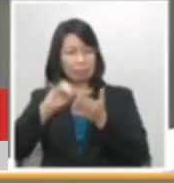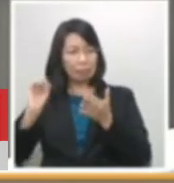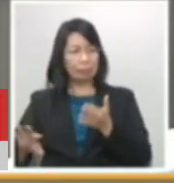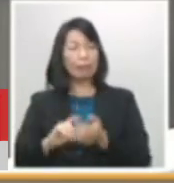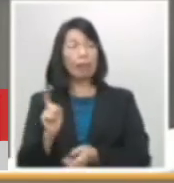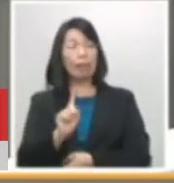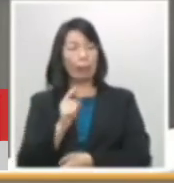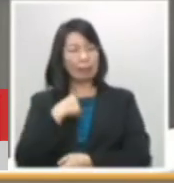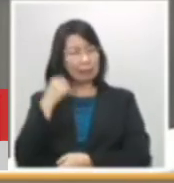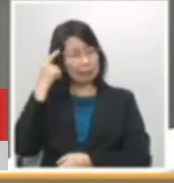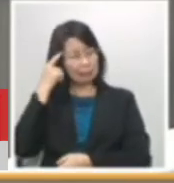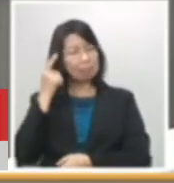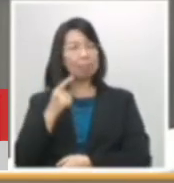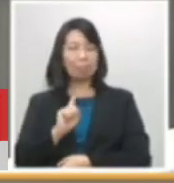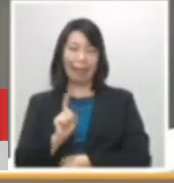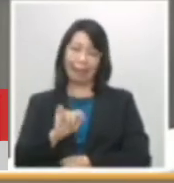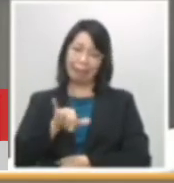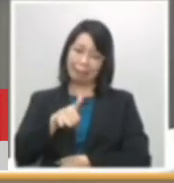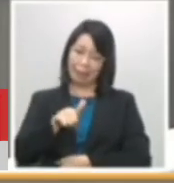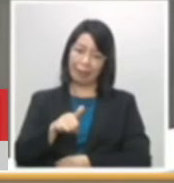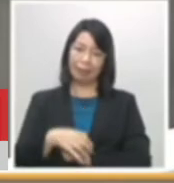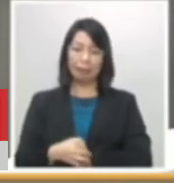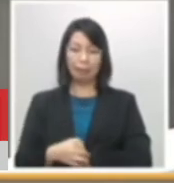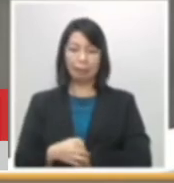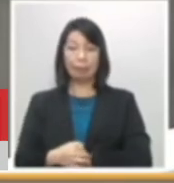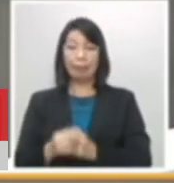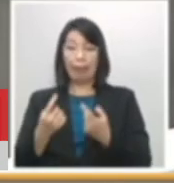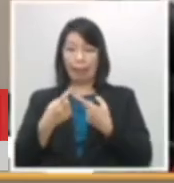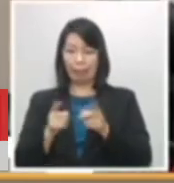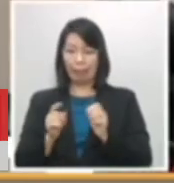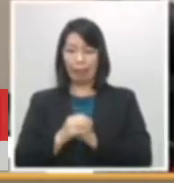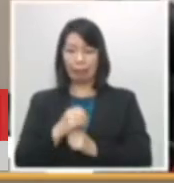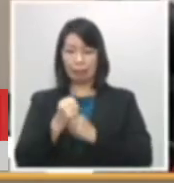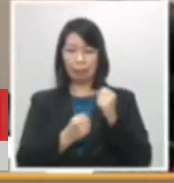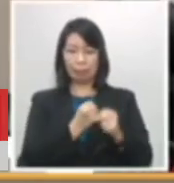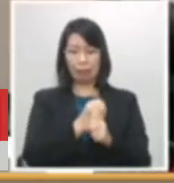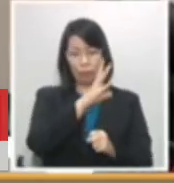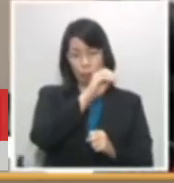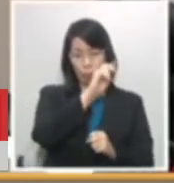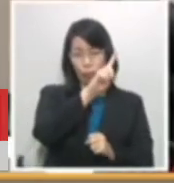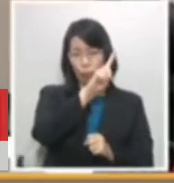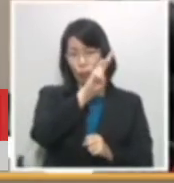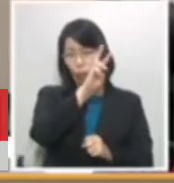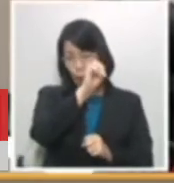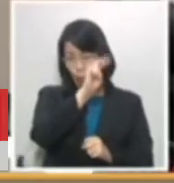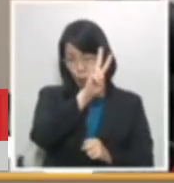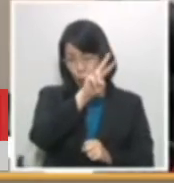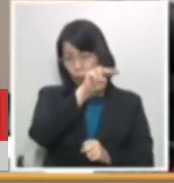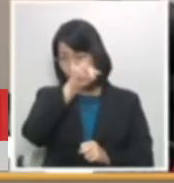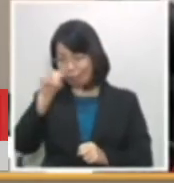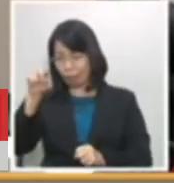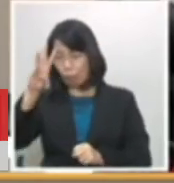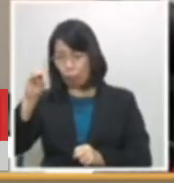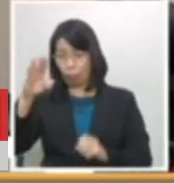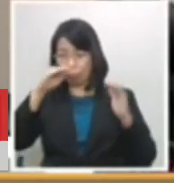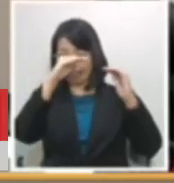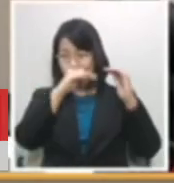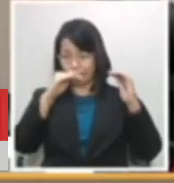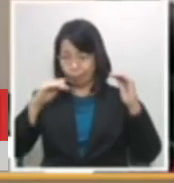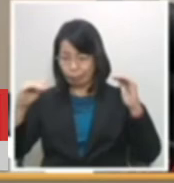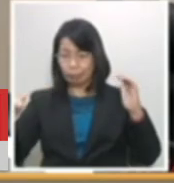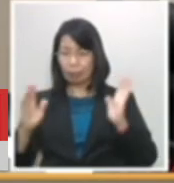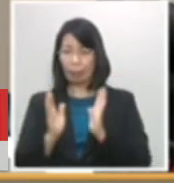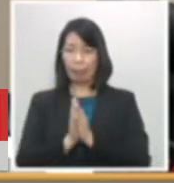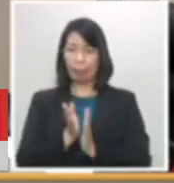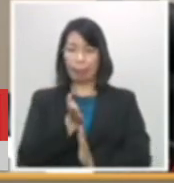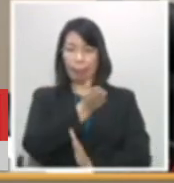านกลับไปดูสิจาก62ถึง66นี่มันหายไปจริงๆเงินแล้วพระนี่ไม่ไหวครับมี2มห